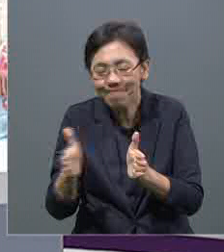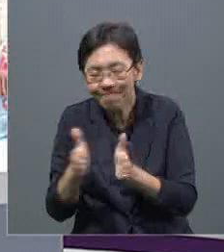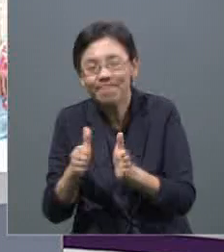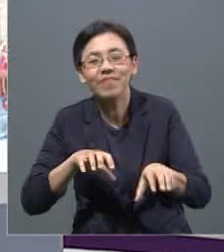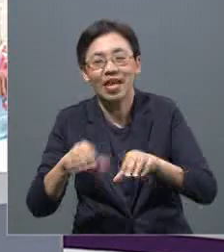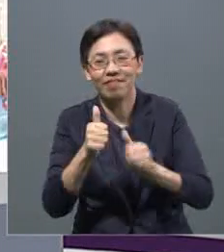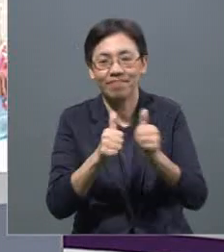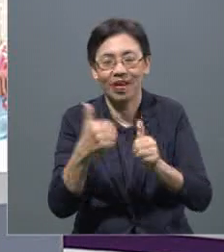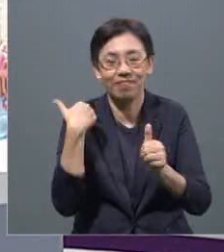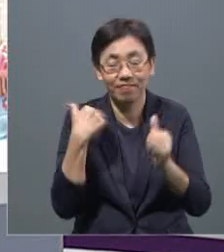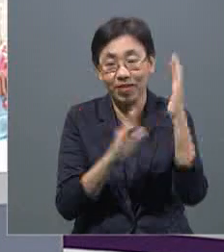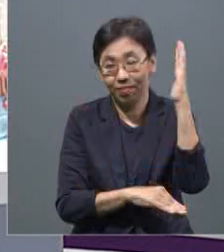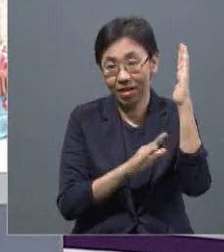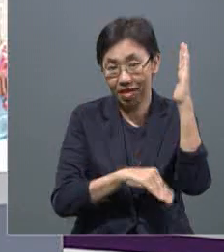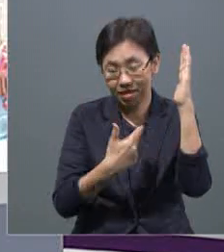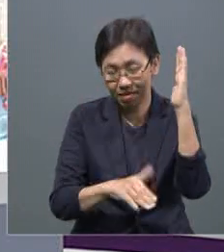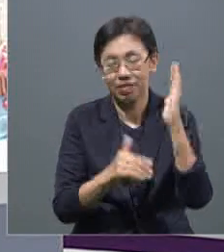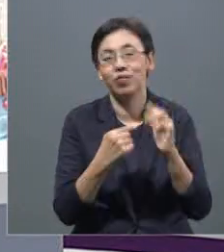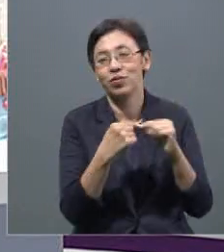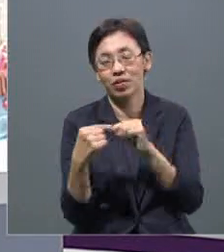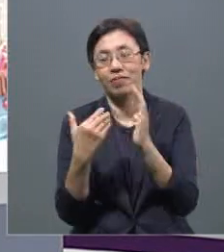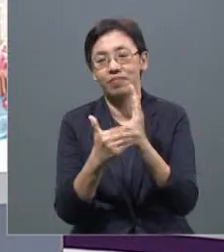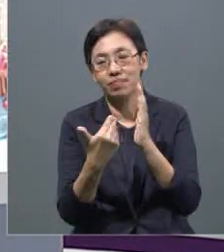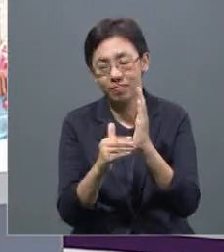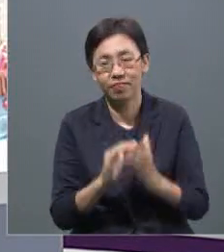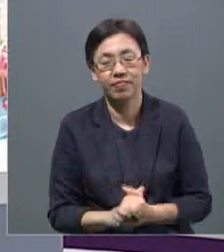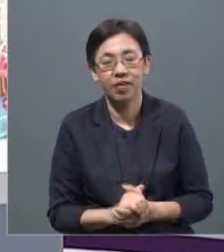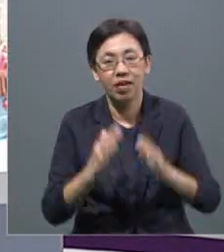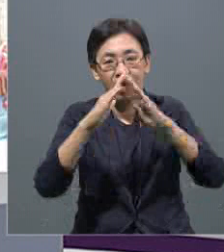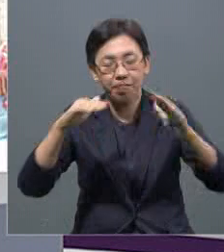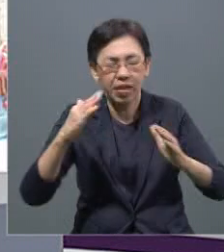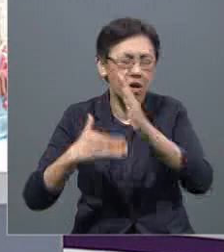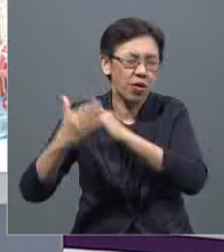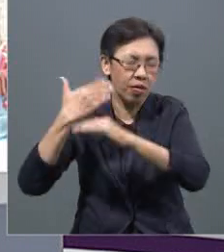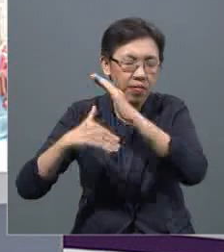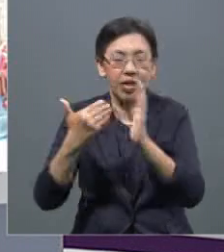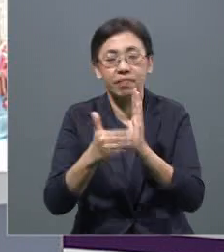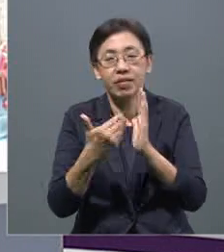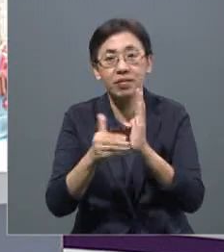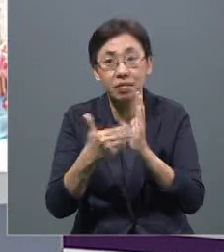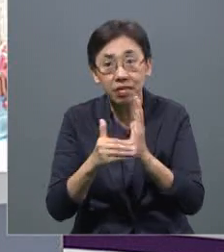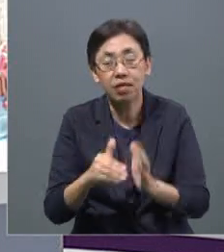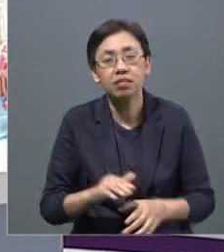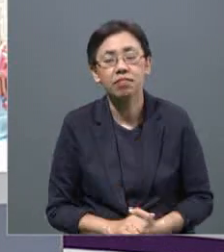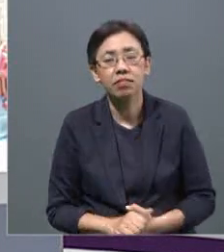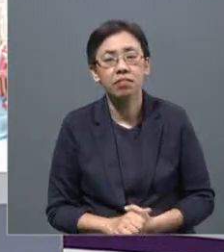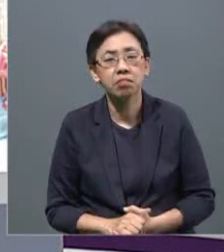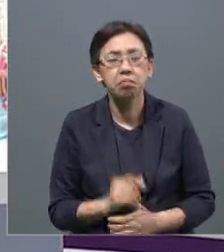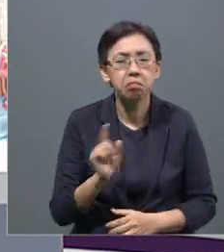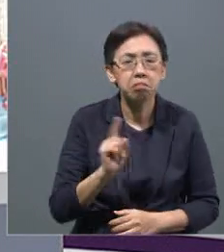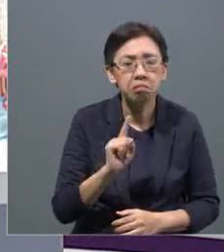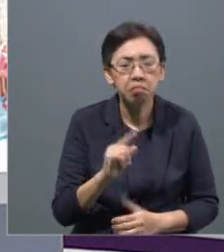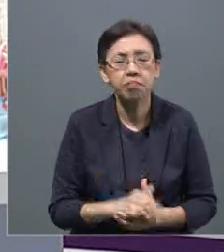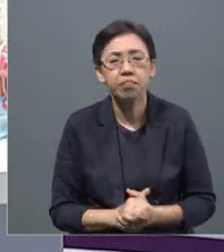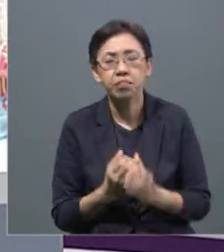์นะจากภาคใต้พาคุณผู้ชมไปดูภาคอีสานบ้างจะพาไปดูเฮือนโบราณที่สมบูรณ์ที่สุดในภาคอีสานแล้วเขาประดับตกแต่งด้วยต้น